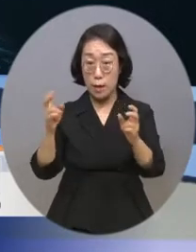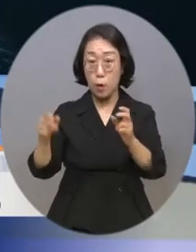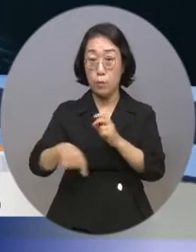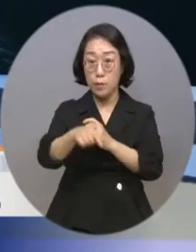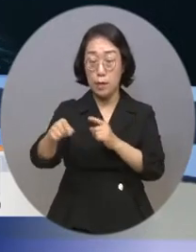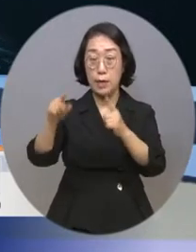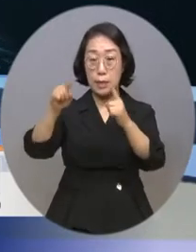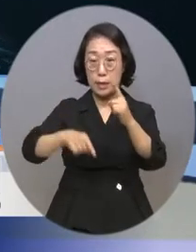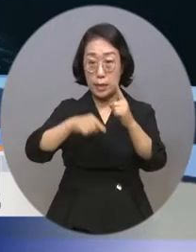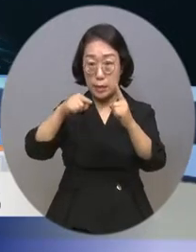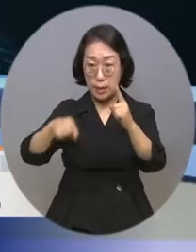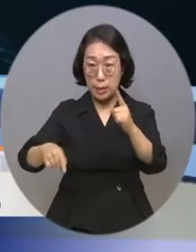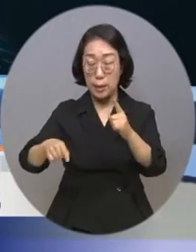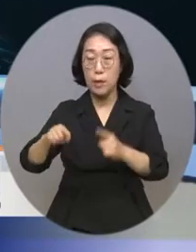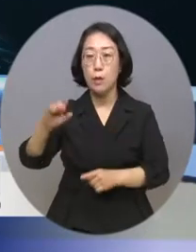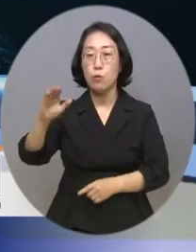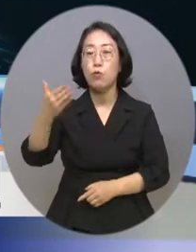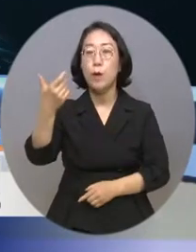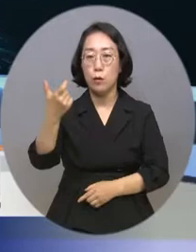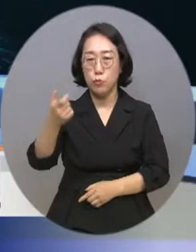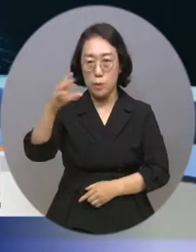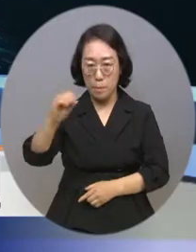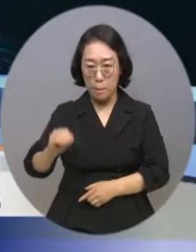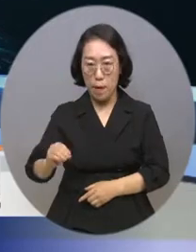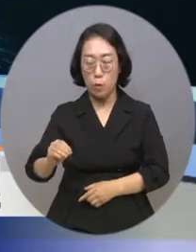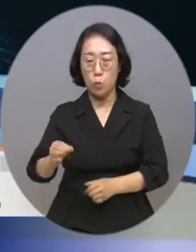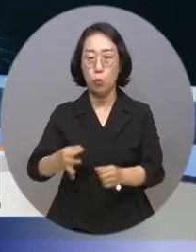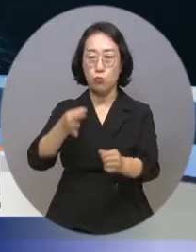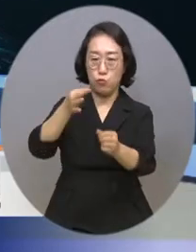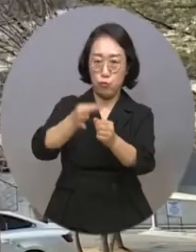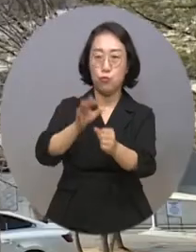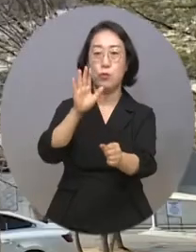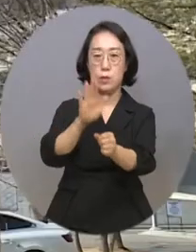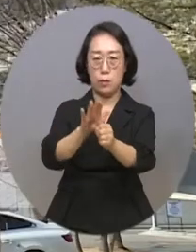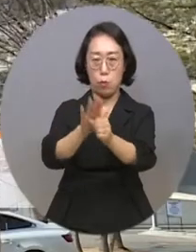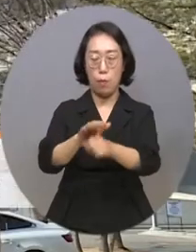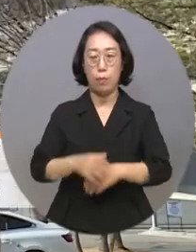1인당 최대 960만 원의 장려금을 지원합니다.